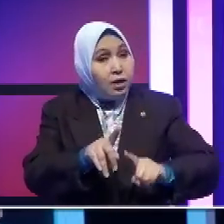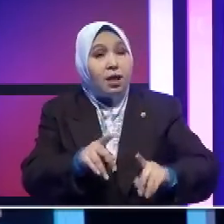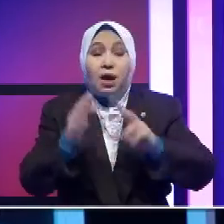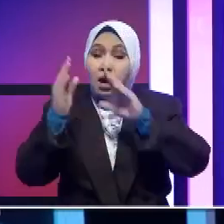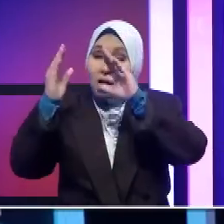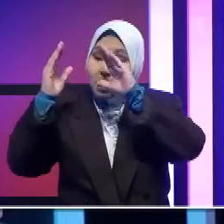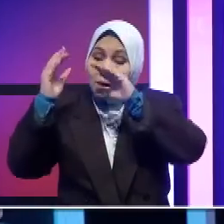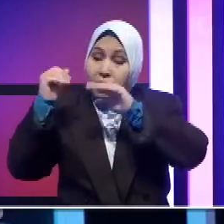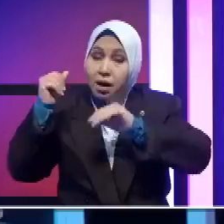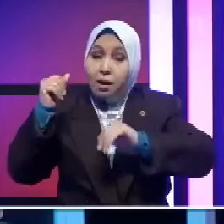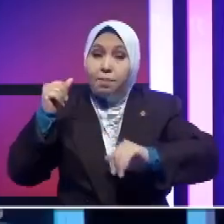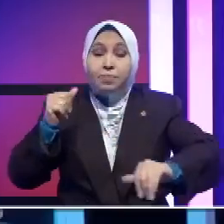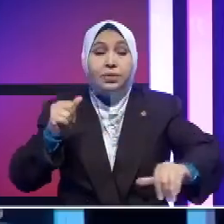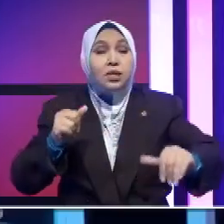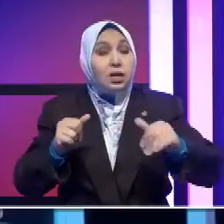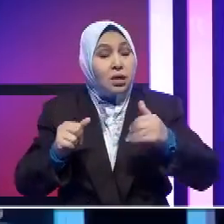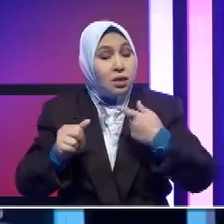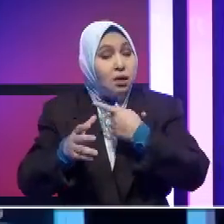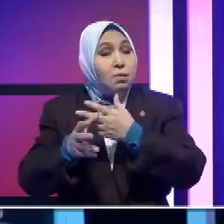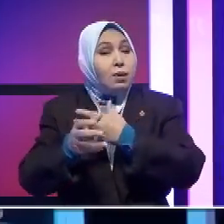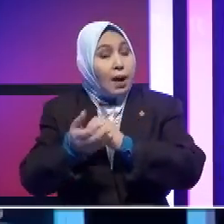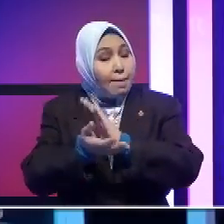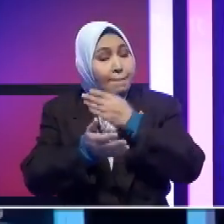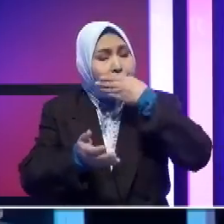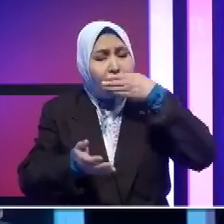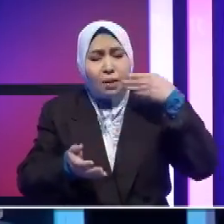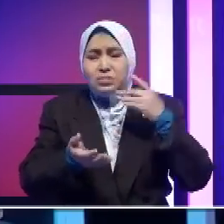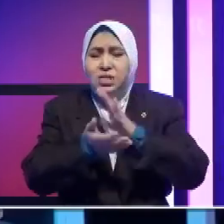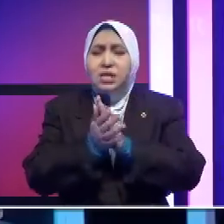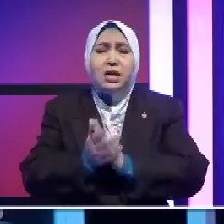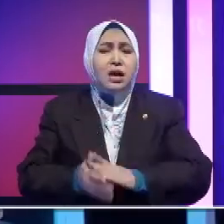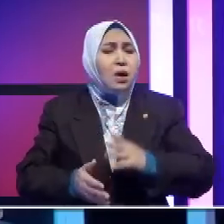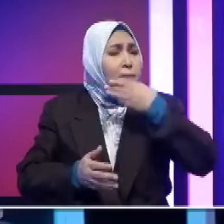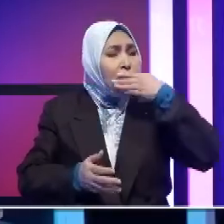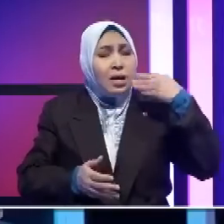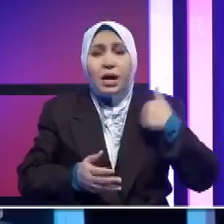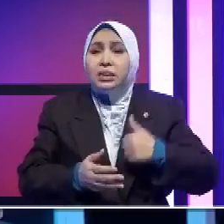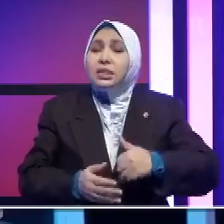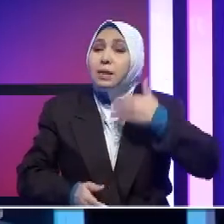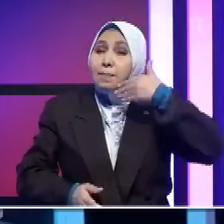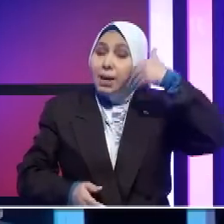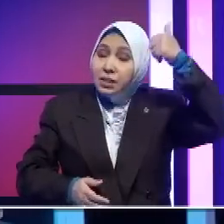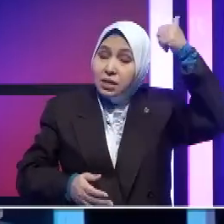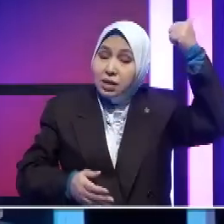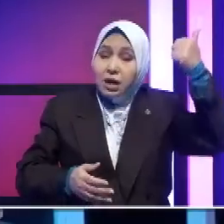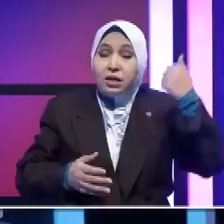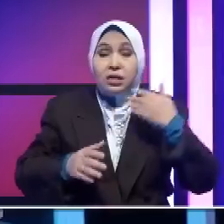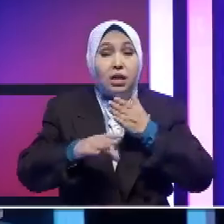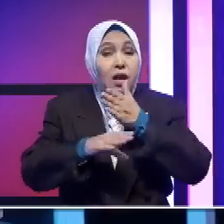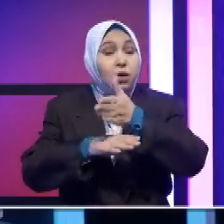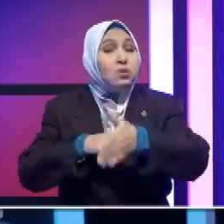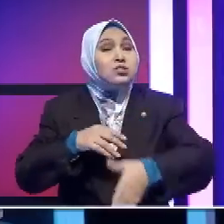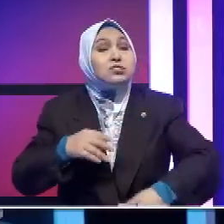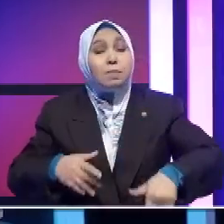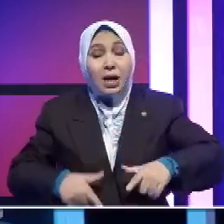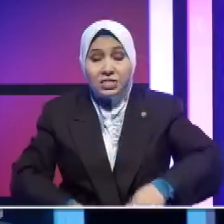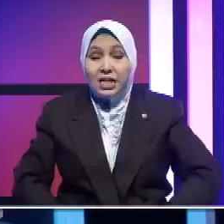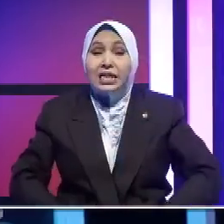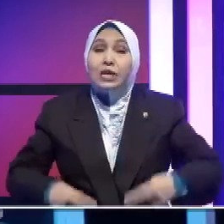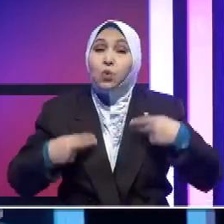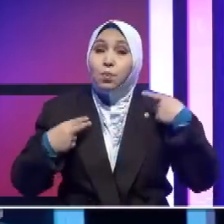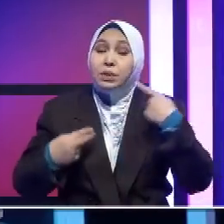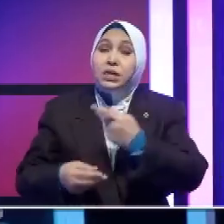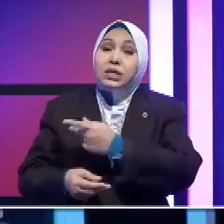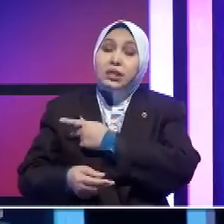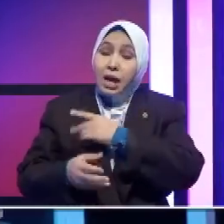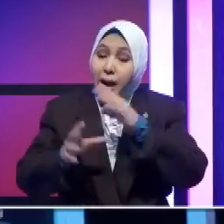Mudah-mudahan Ramadan kita tahun ini menjadi Ramadan yang terbaik yang pernah kita lalui sepanjang hidup kita. Jom kita ambil sikit je